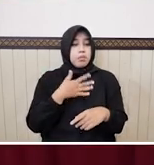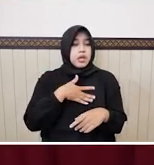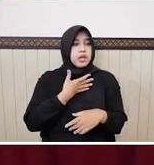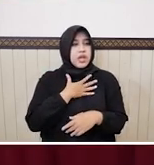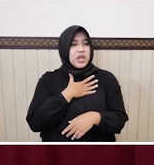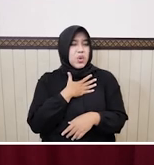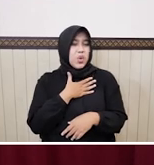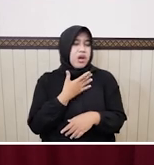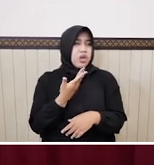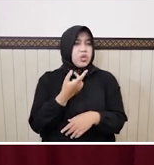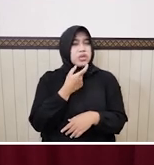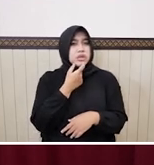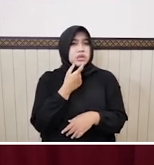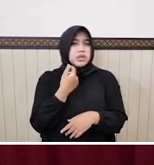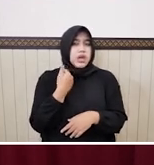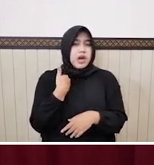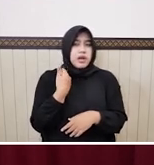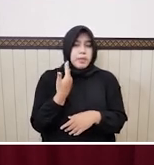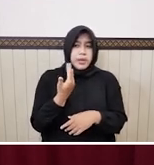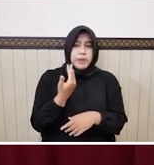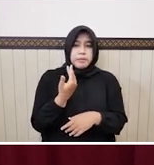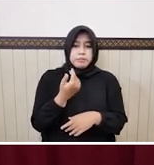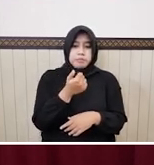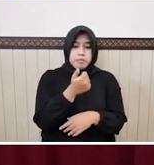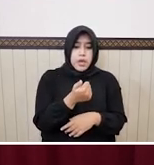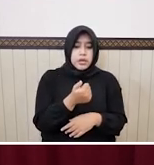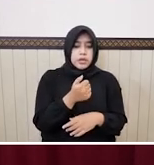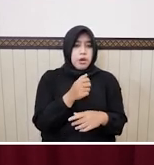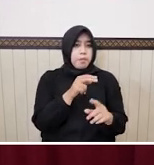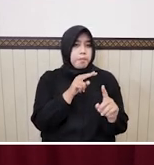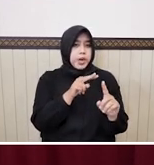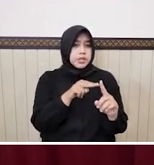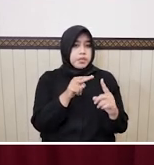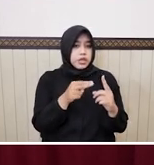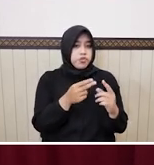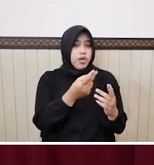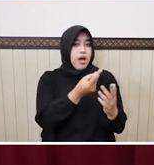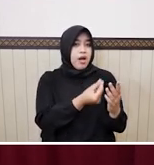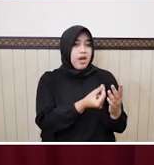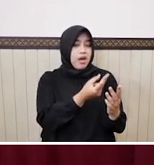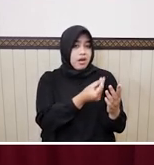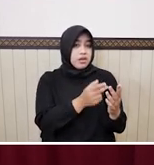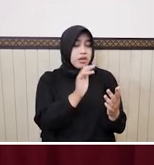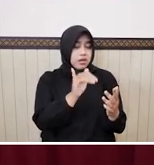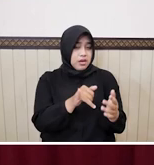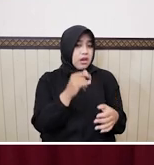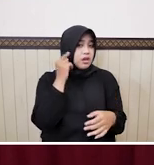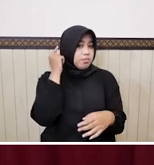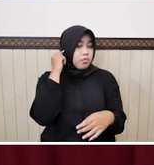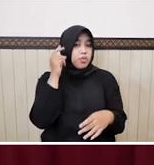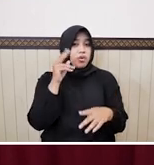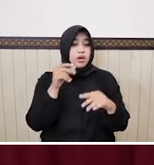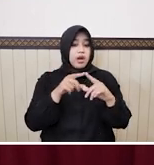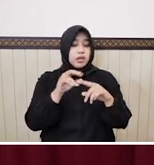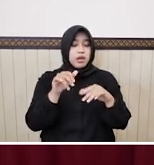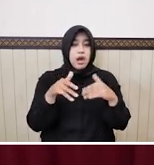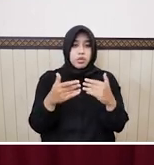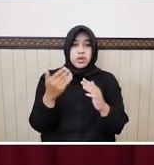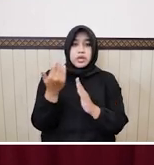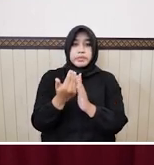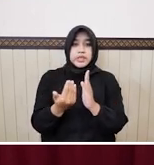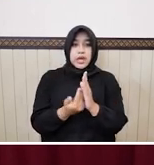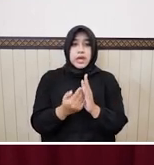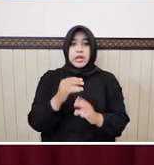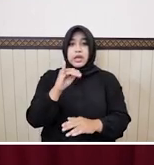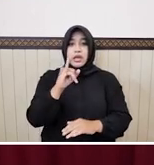atau setidaknya baik dari sisi anggaran ya Bu Ratri atau dari sisi kebijakan di